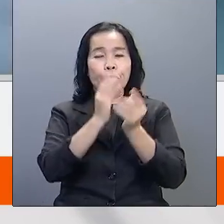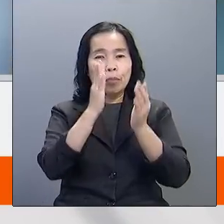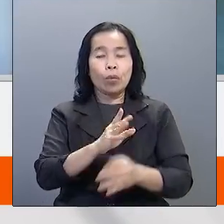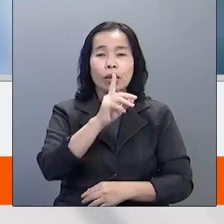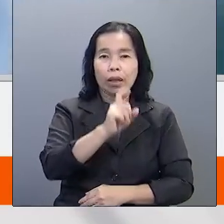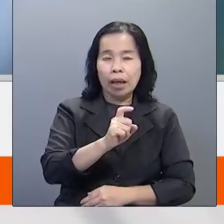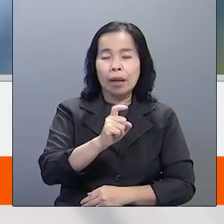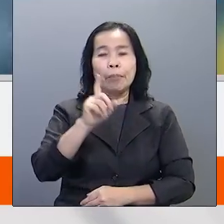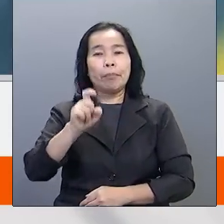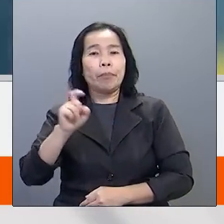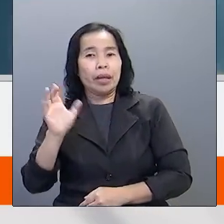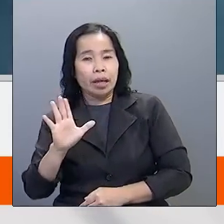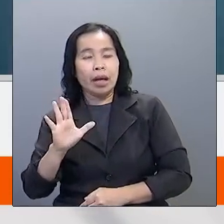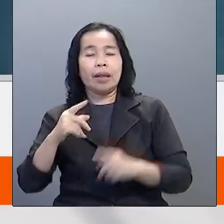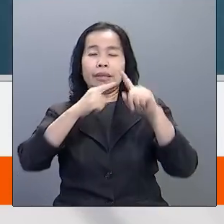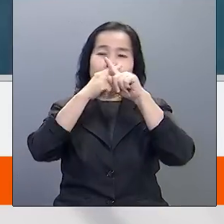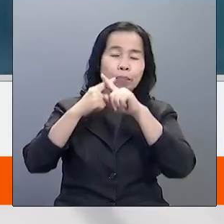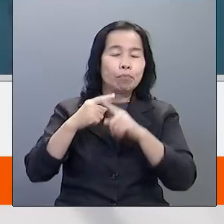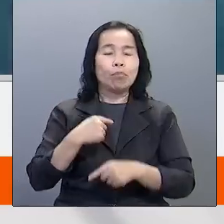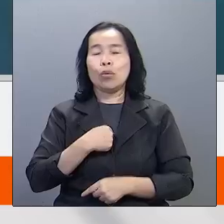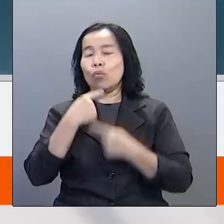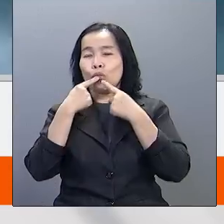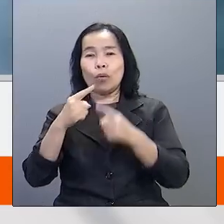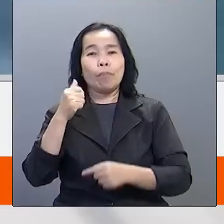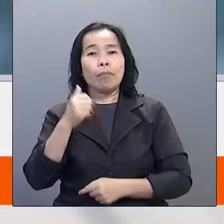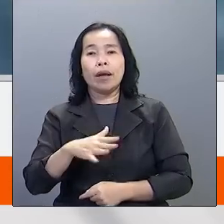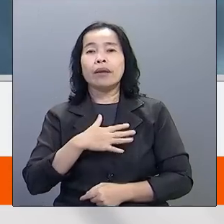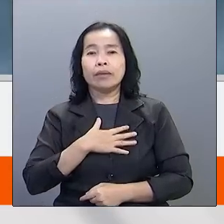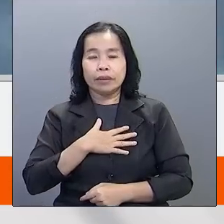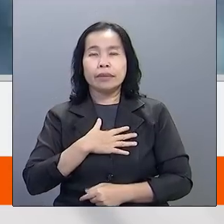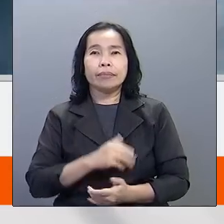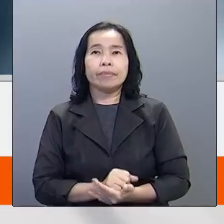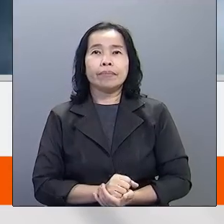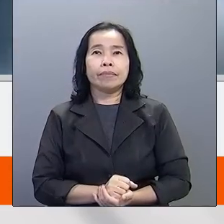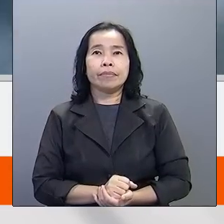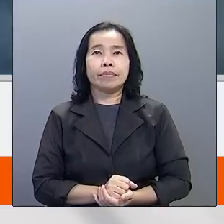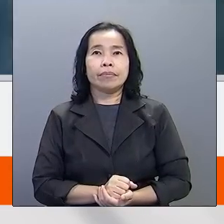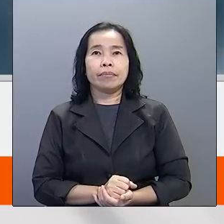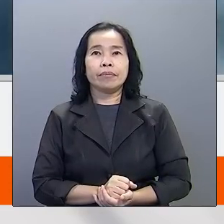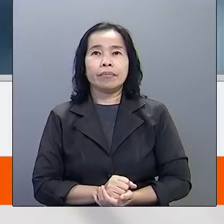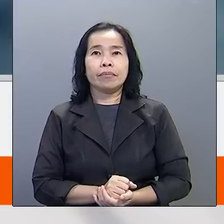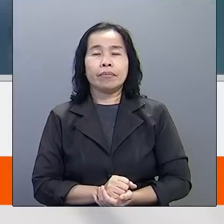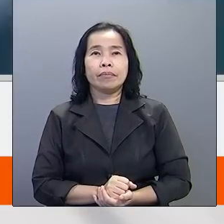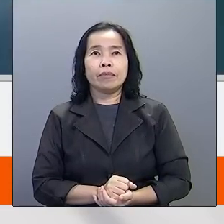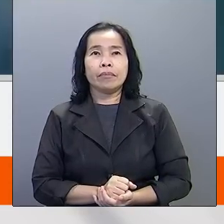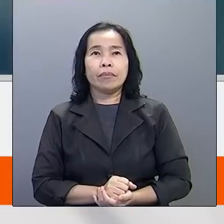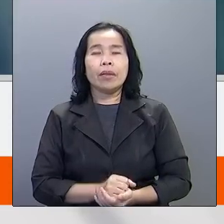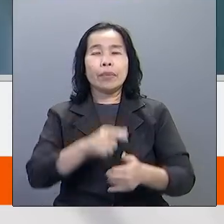เนี่ยจะรอดชีวิตหรือว่าจะเสียชีวิตนะครับอย่างไรก็แต่เราก็ต้องดำเนินการนำกำลังคนทั้งหมดน